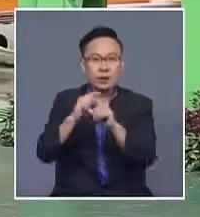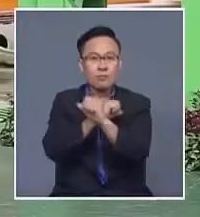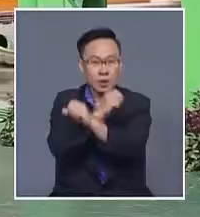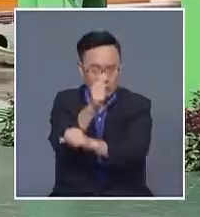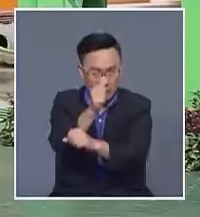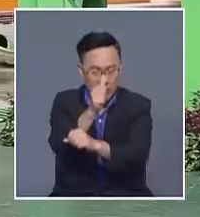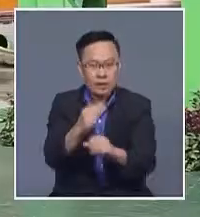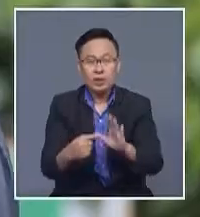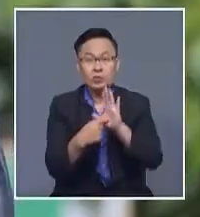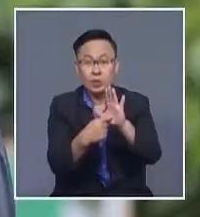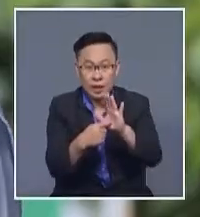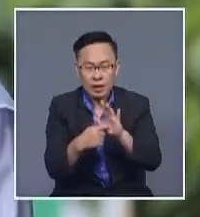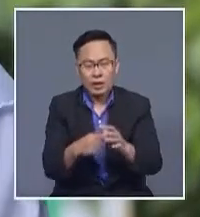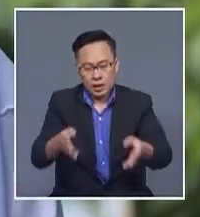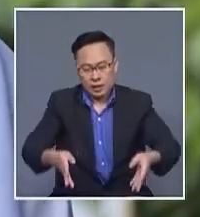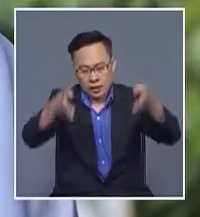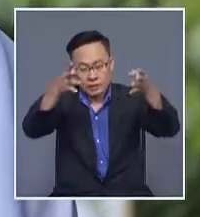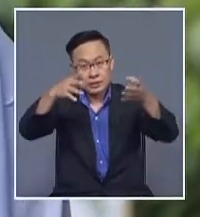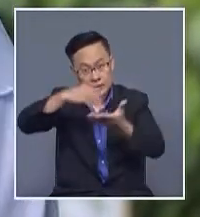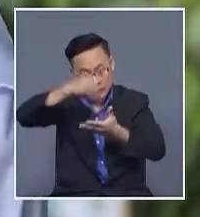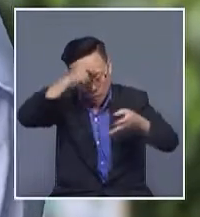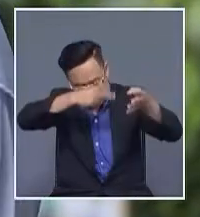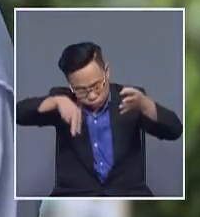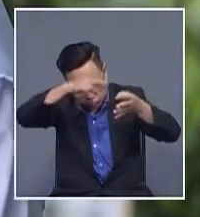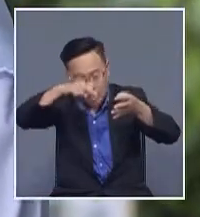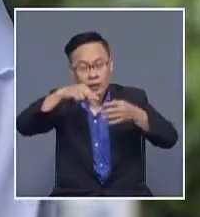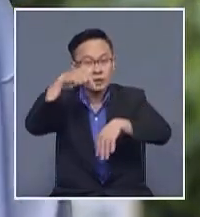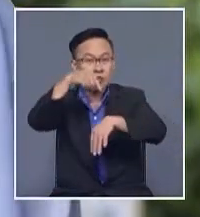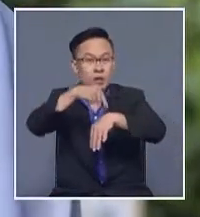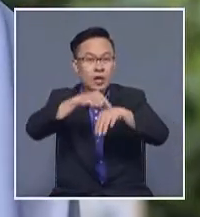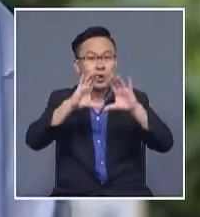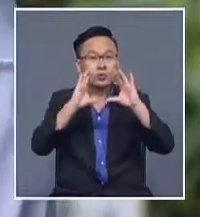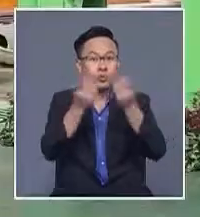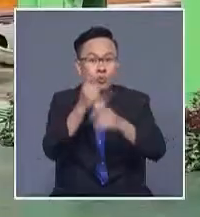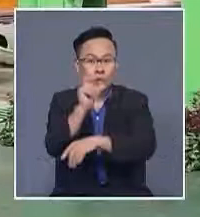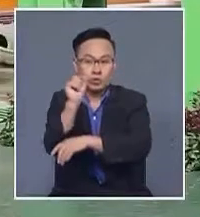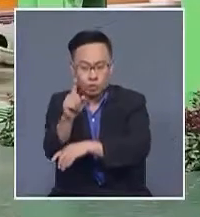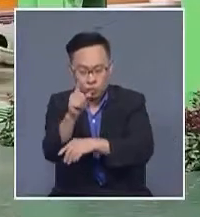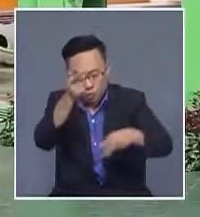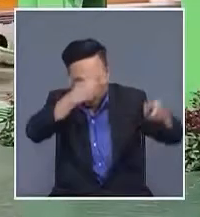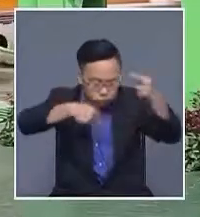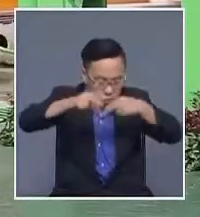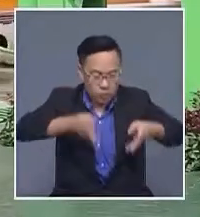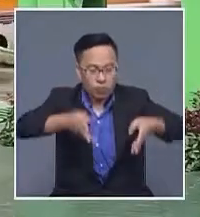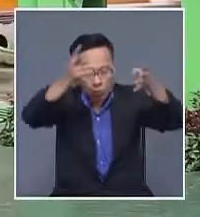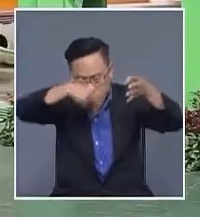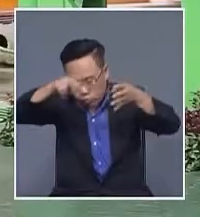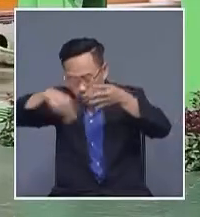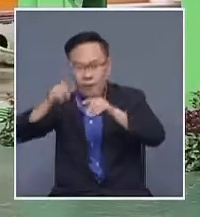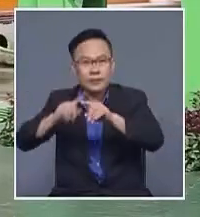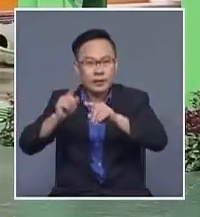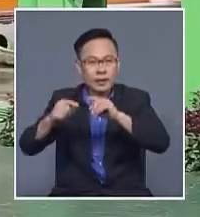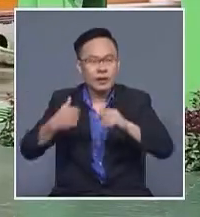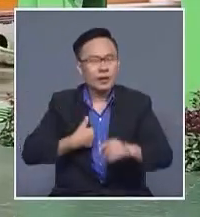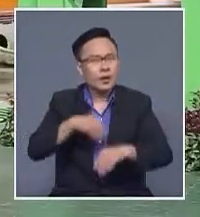พวกเราจะขึ้นไปตรวจบนอาคารเรียนค่ะในชั่วโมงชมรมทุกวันศุกร์ค่ะ การเดินทางการกลับบ้านของนักเรียนเป็นยังไงหร